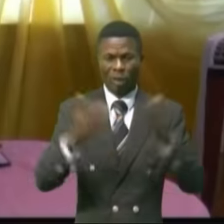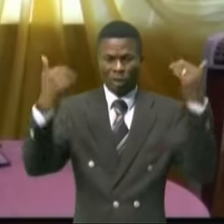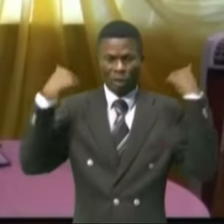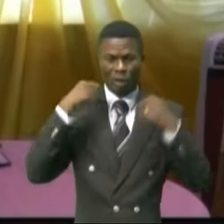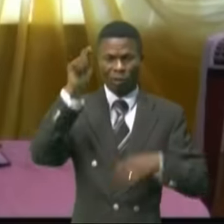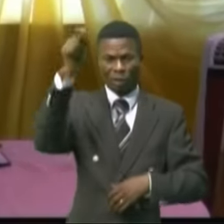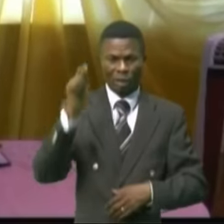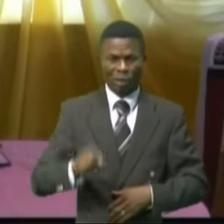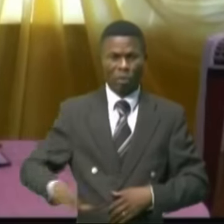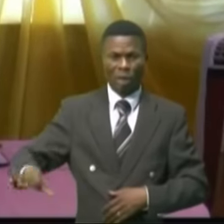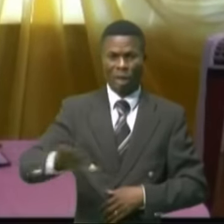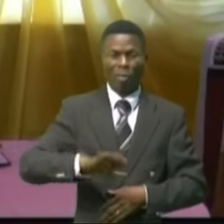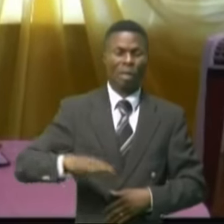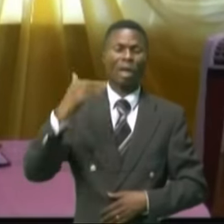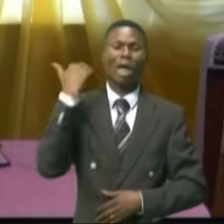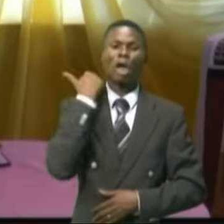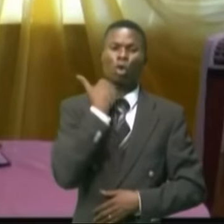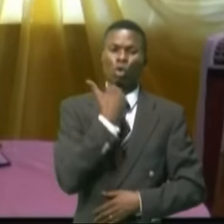ougandaise.